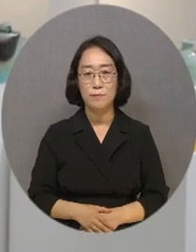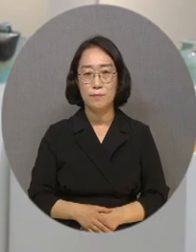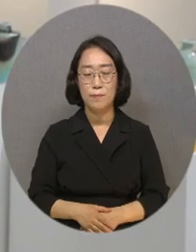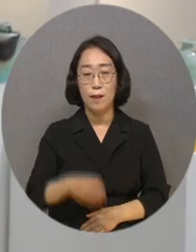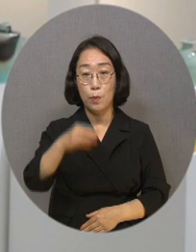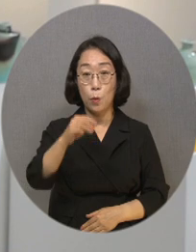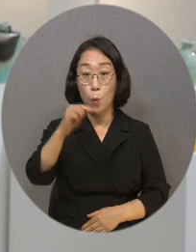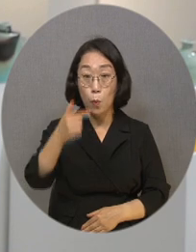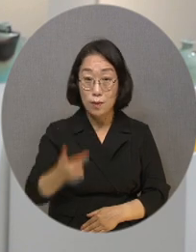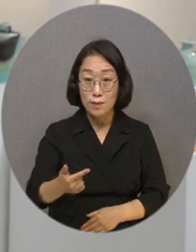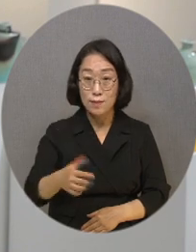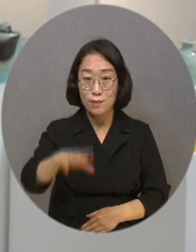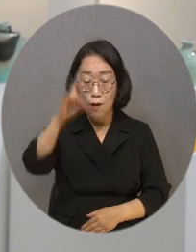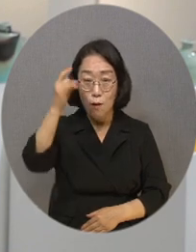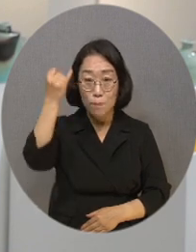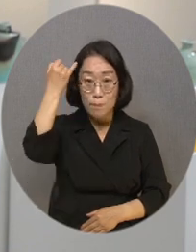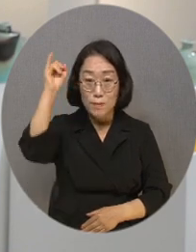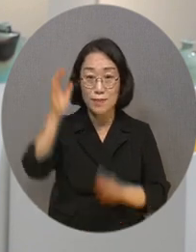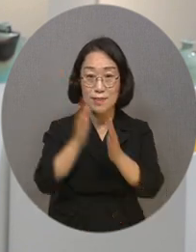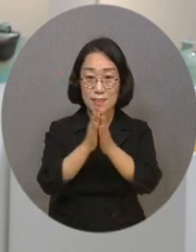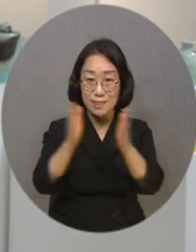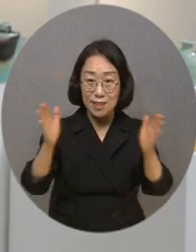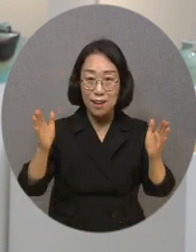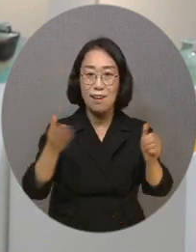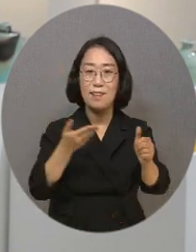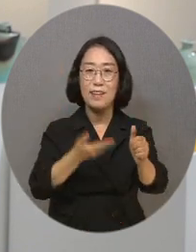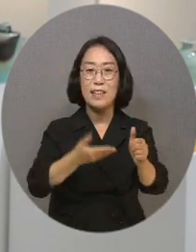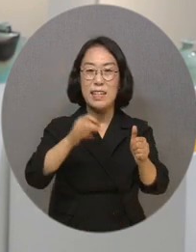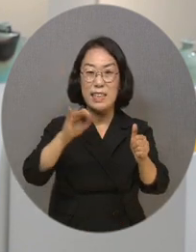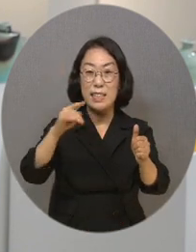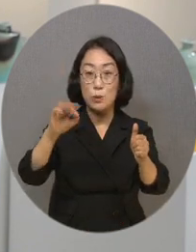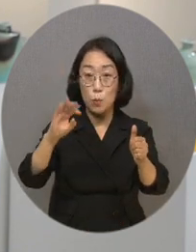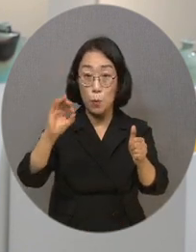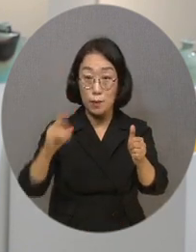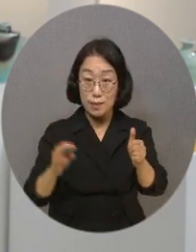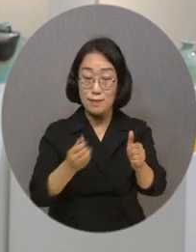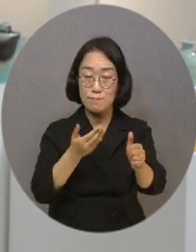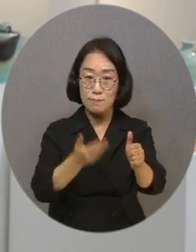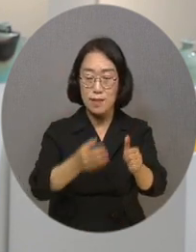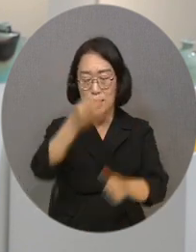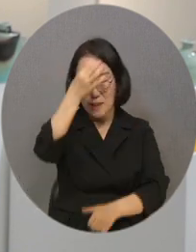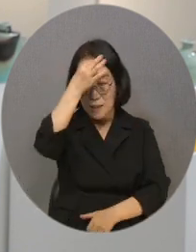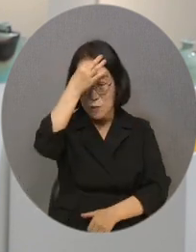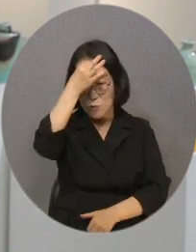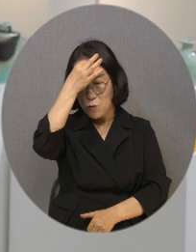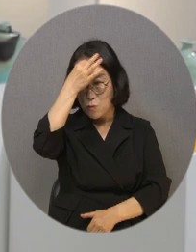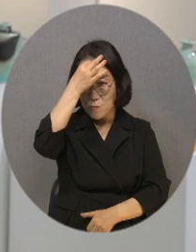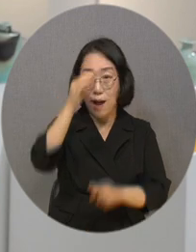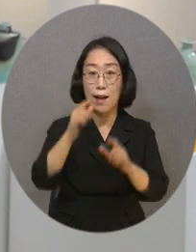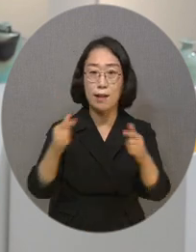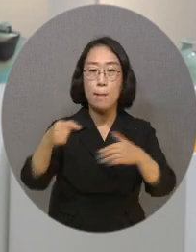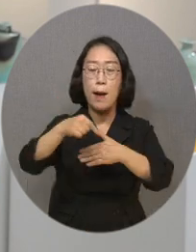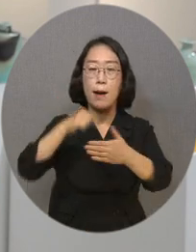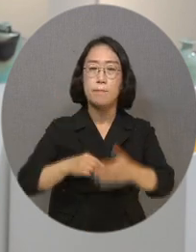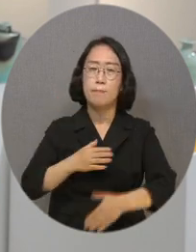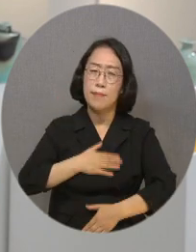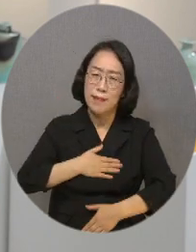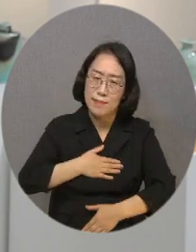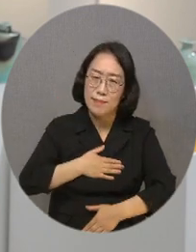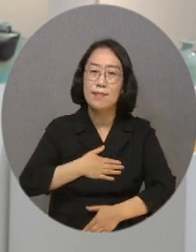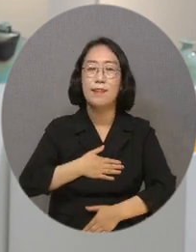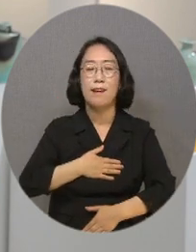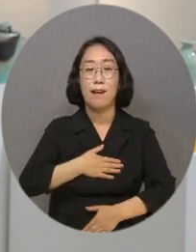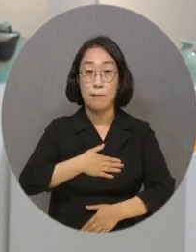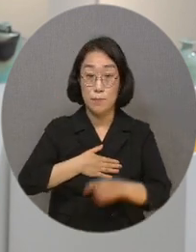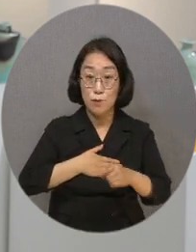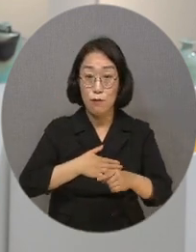토운의 창시자이자 흙과 불의 남자로 불리는 이종능 작가는 기술과 기교가 아닌 가슴으로 만들어